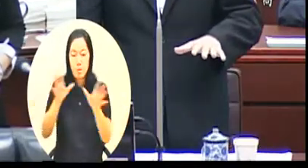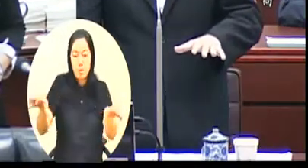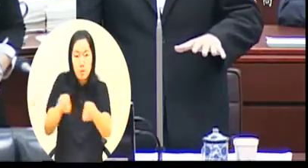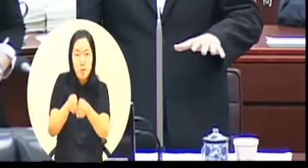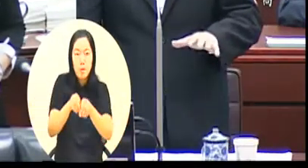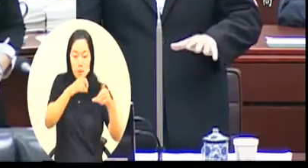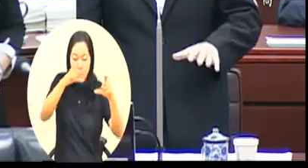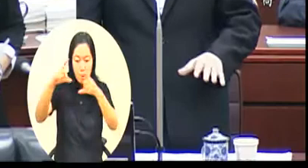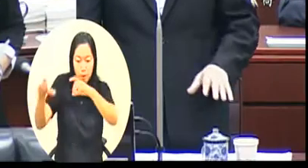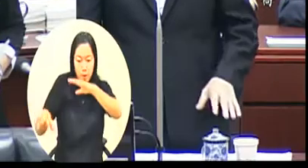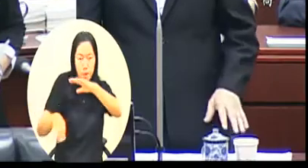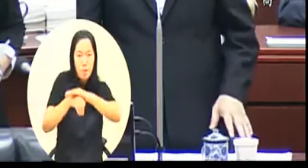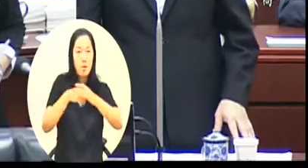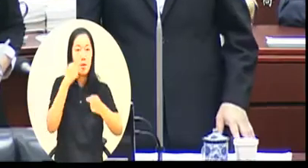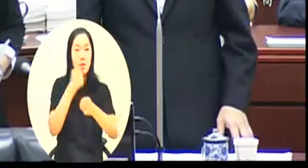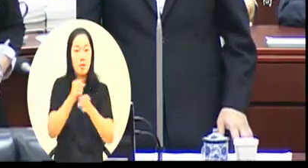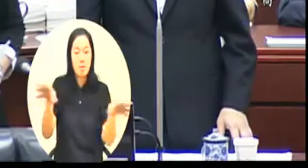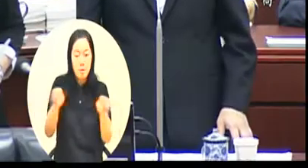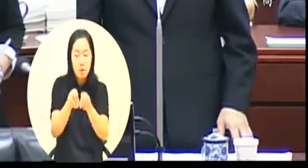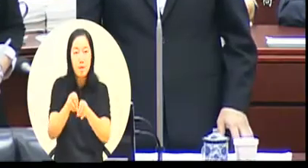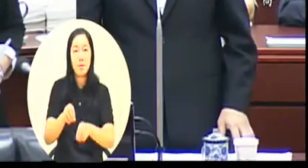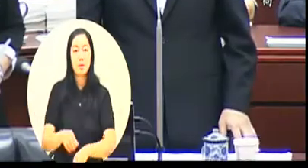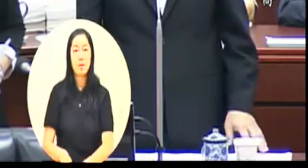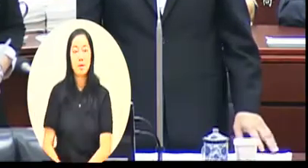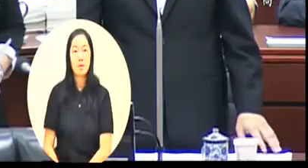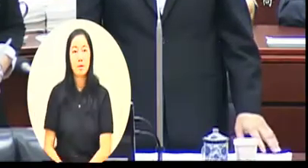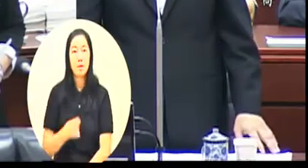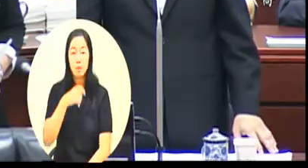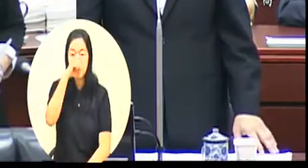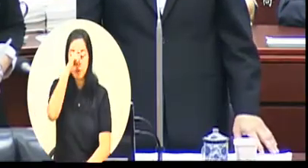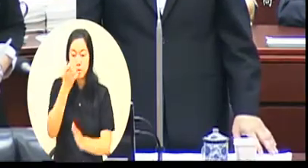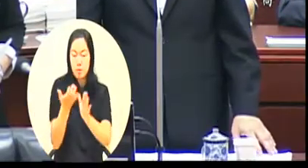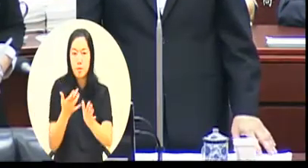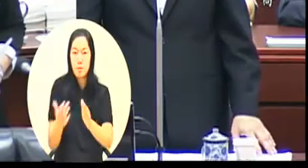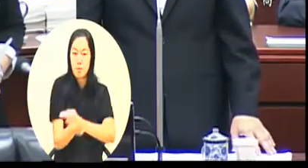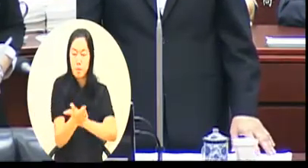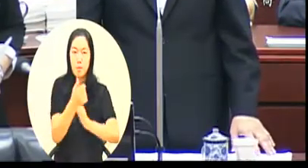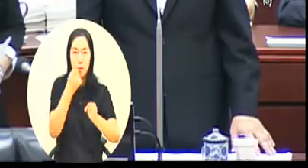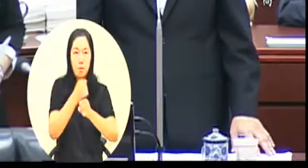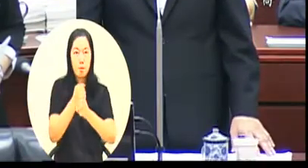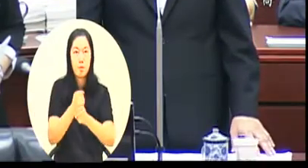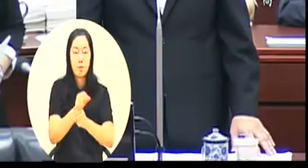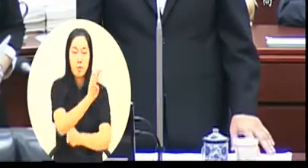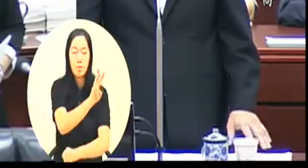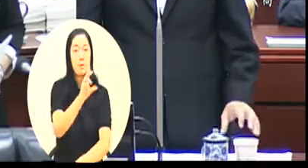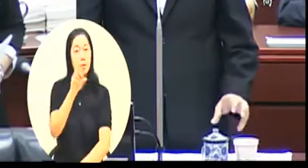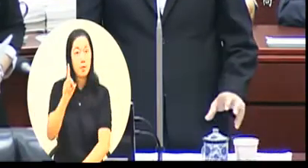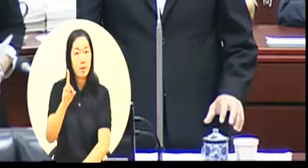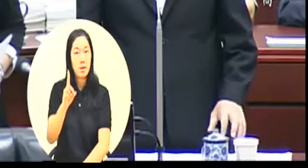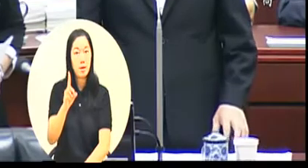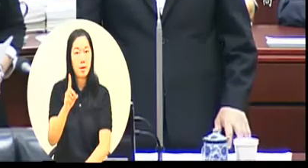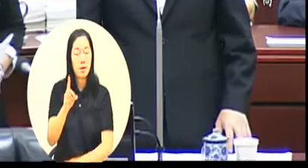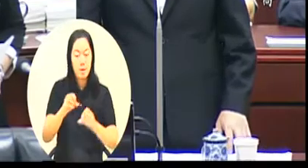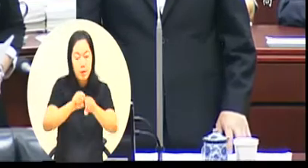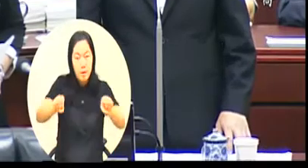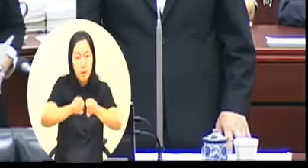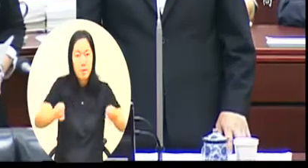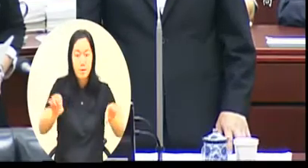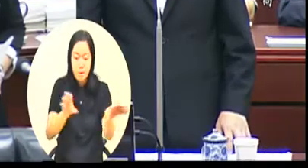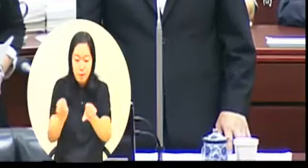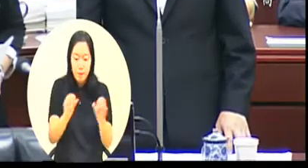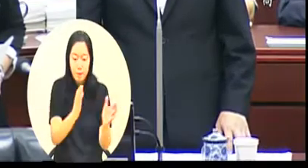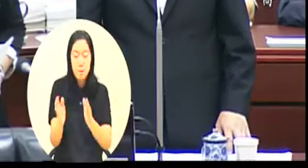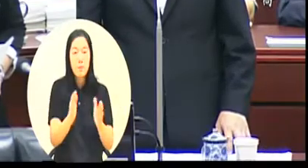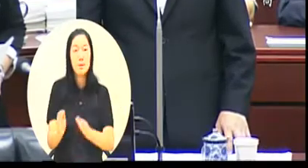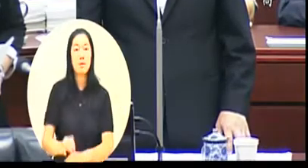资全部做一个统整。所以我刚刚也讲说，我们要赶快来建立一个 3D 的管线资料。有时候